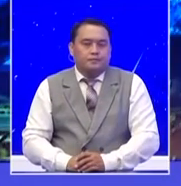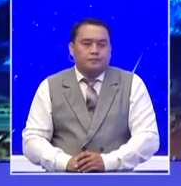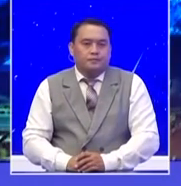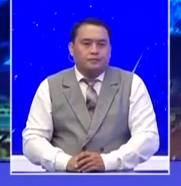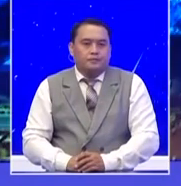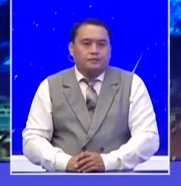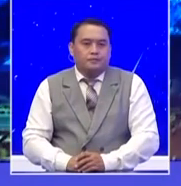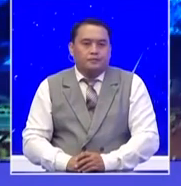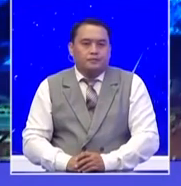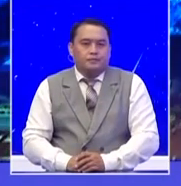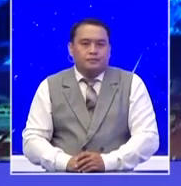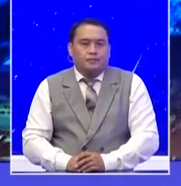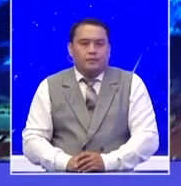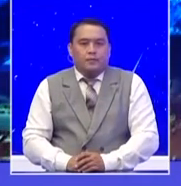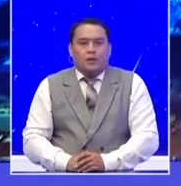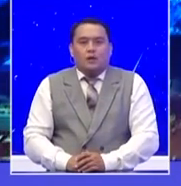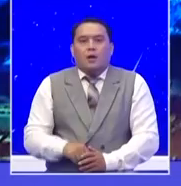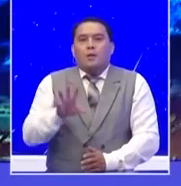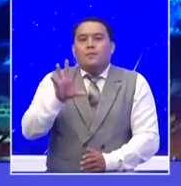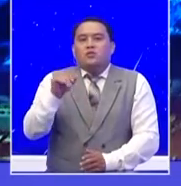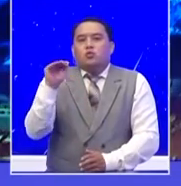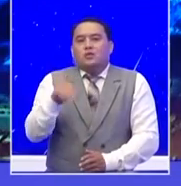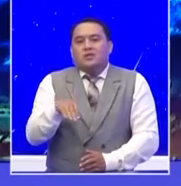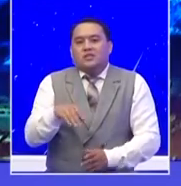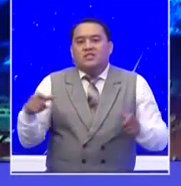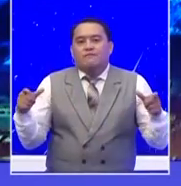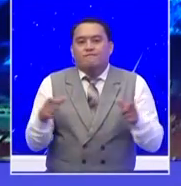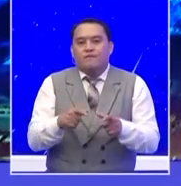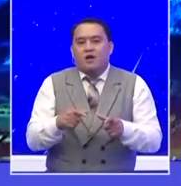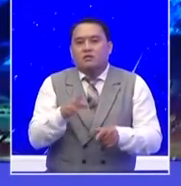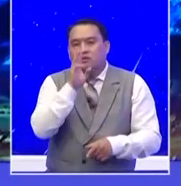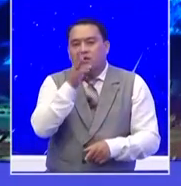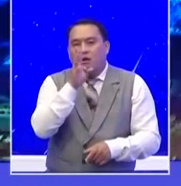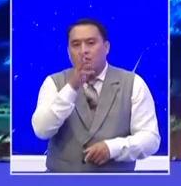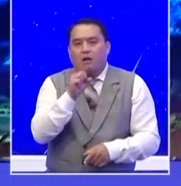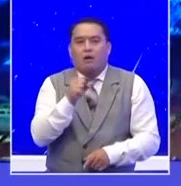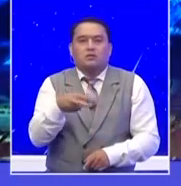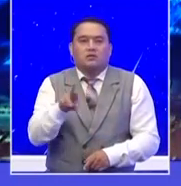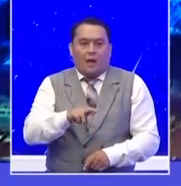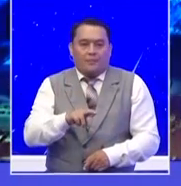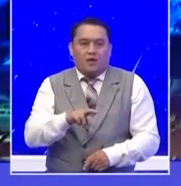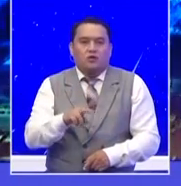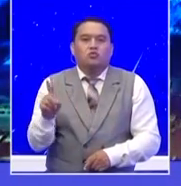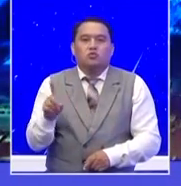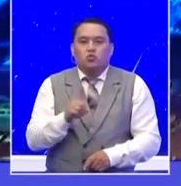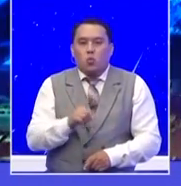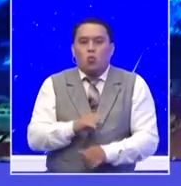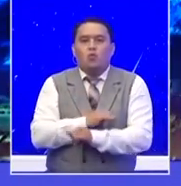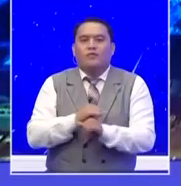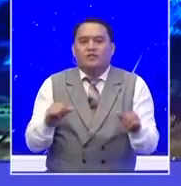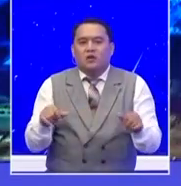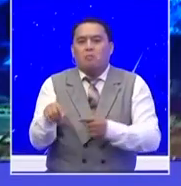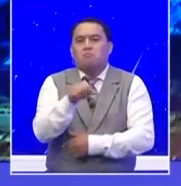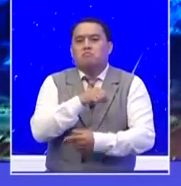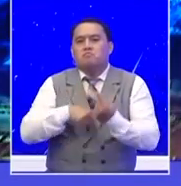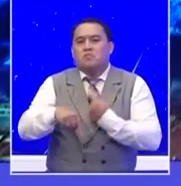Все из ничего. 500 000 тенге заработала за период карантина многодетная мать Асия Чукубасова. Несмотря на растущую